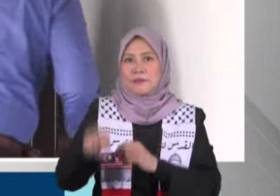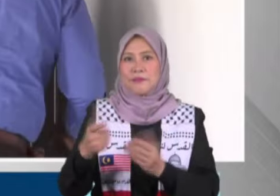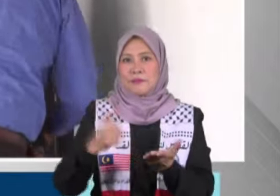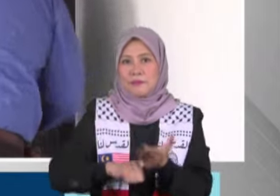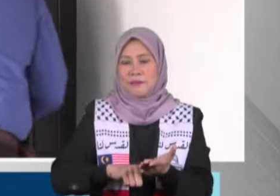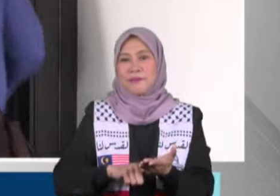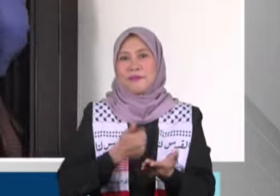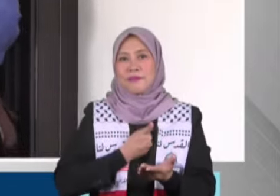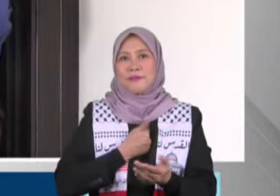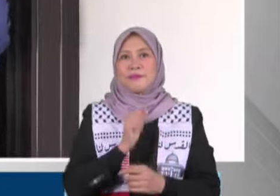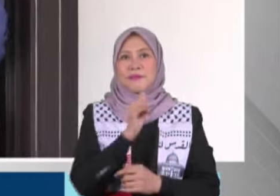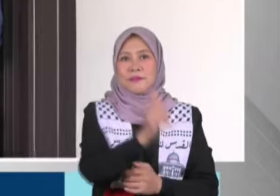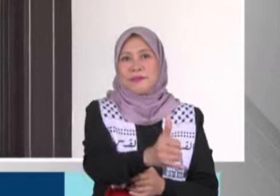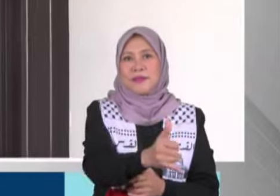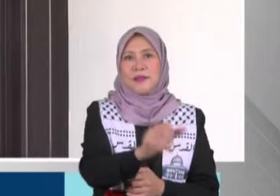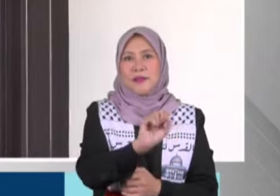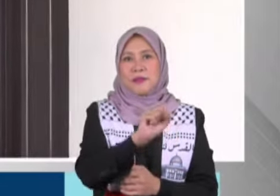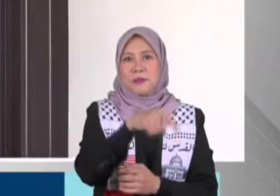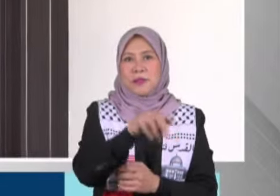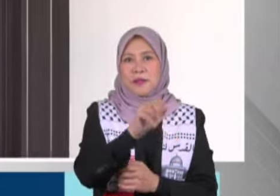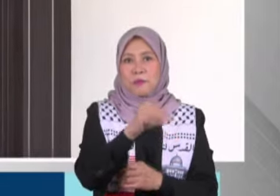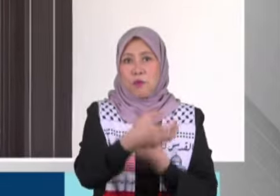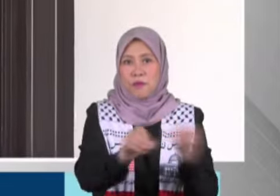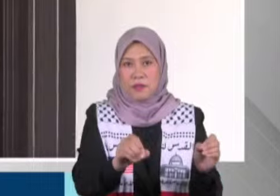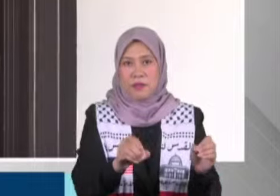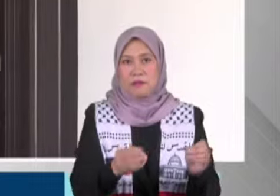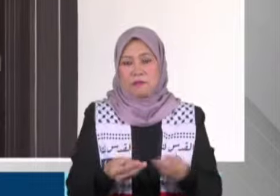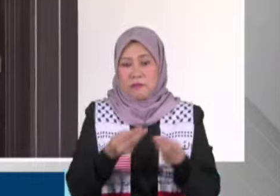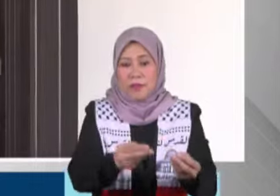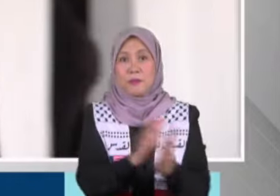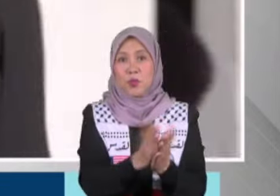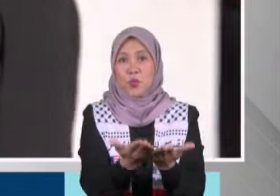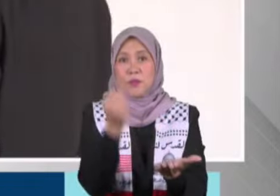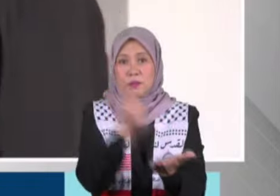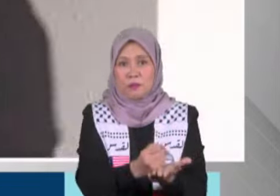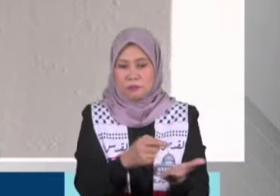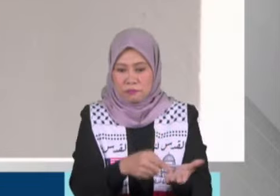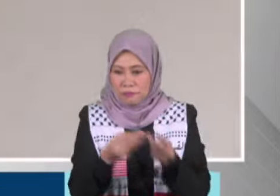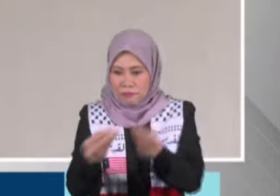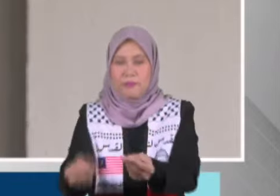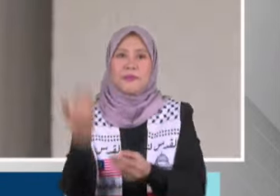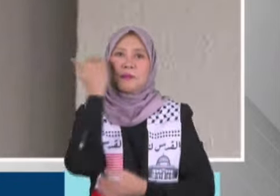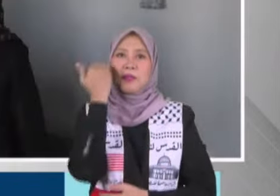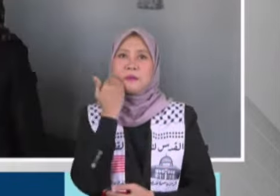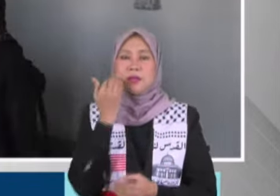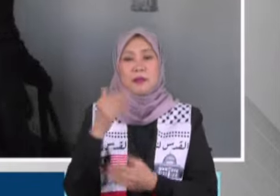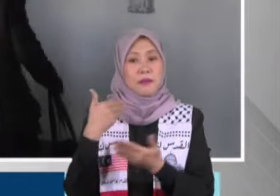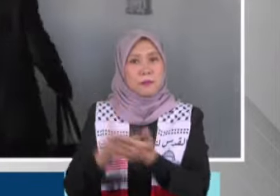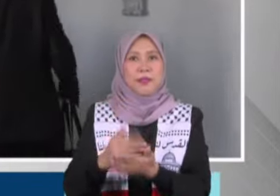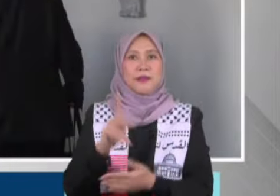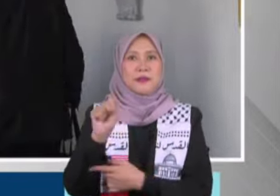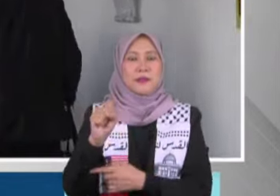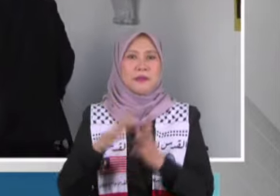diri di Pejabat SPRM Wilayah Persekutuan dan menyerahkan pasport kepada mahkamah sehingga kes selesai.